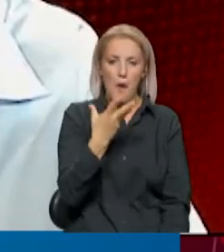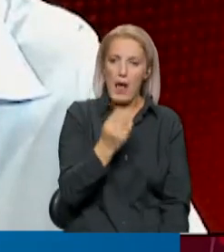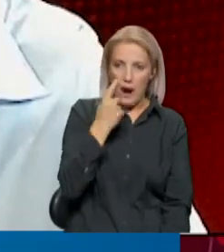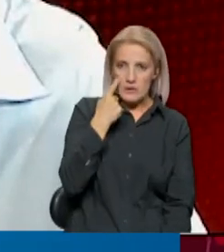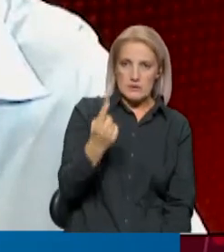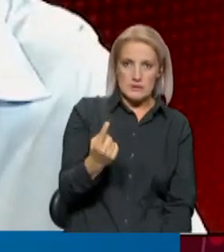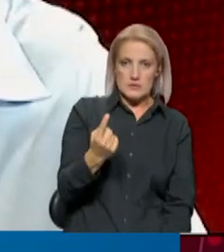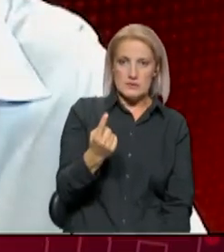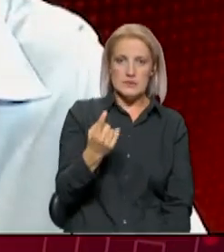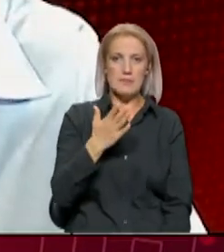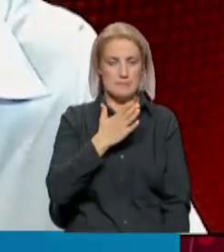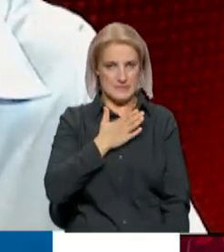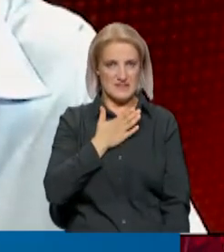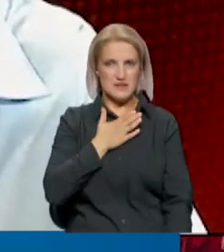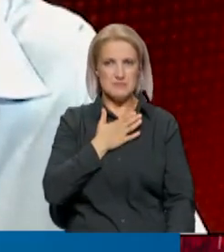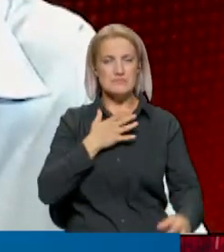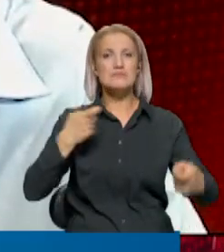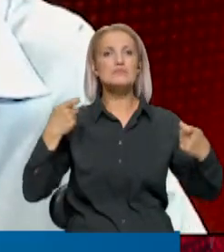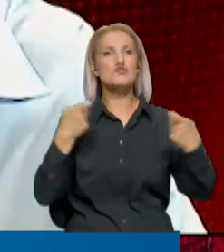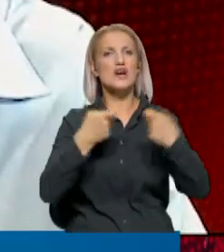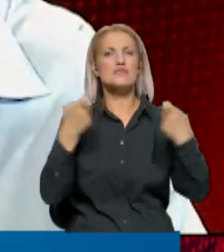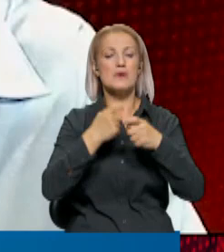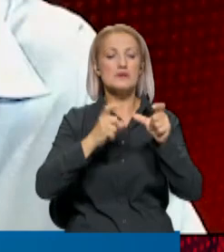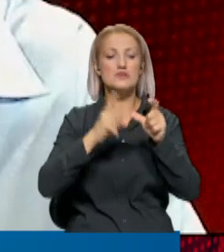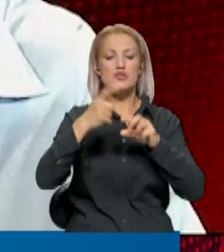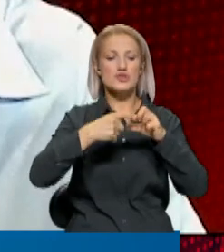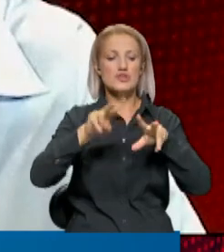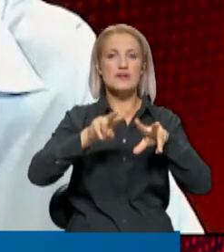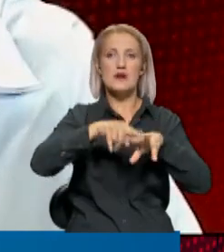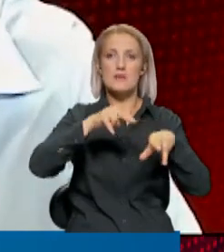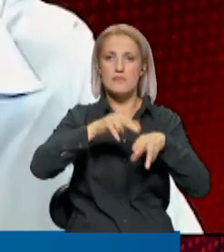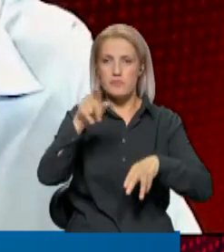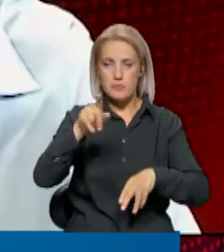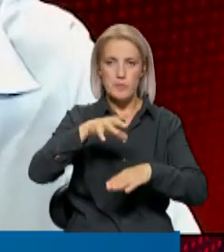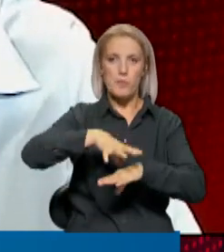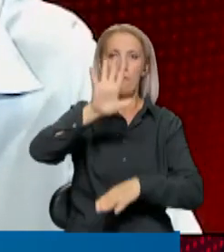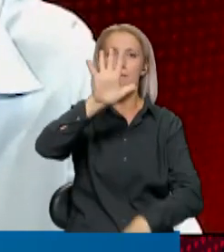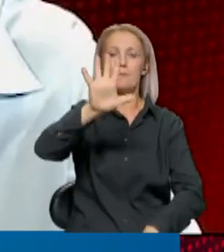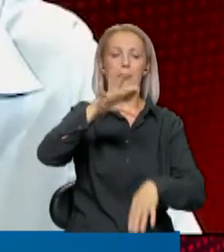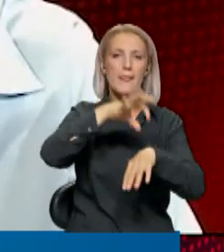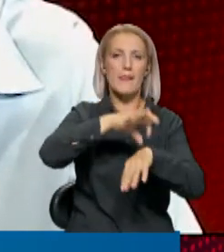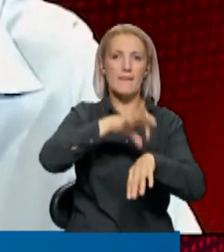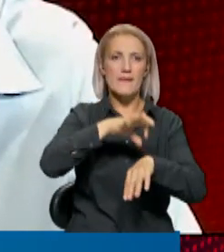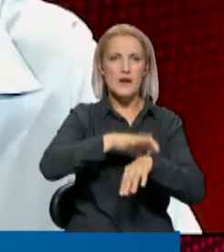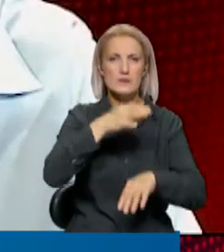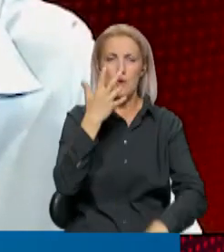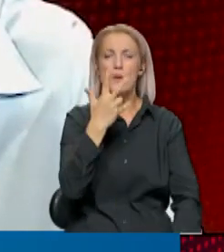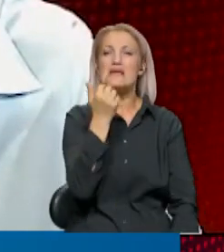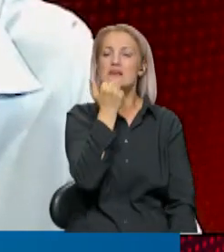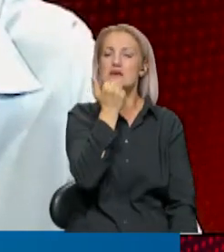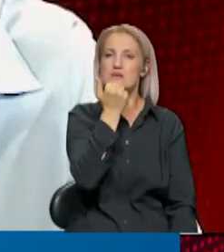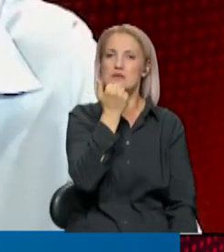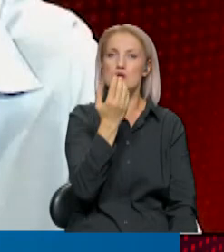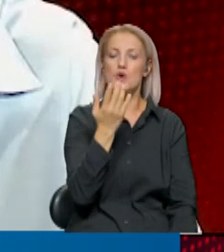ki maalesef bizim çatışma bölgelerimizden önemlisi Şırnak üst bölgesinde 5 tane doktor 2 aylık geçici görevle